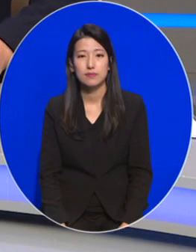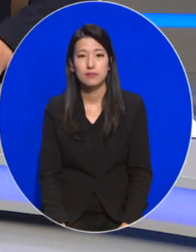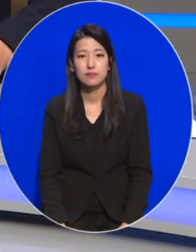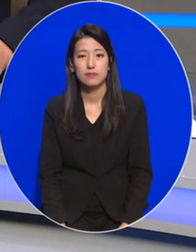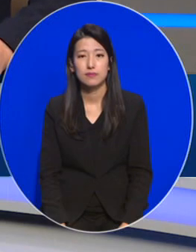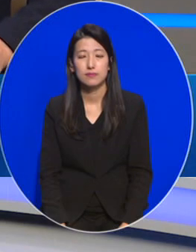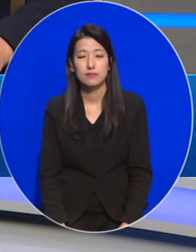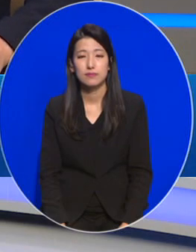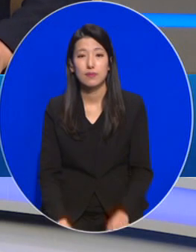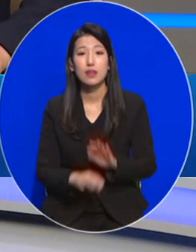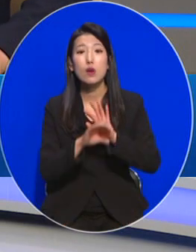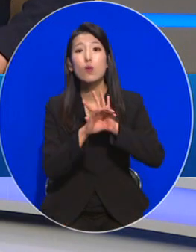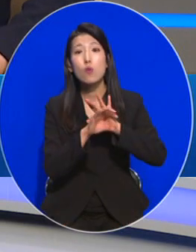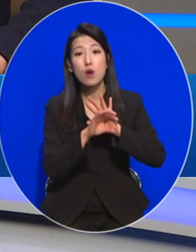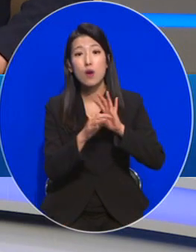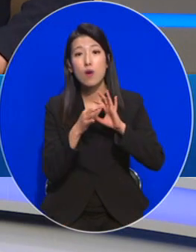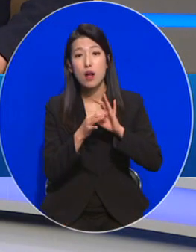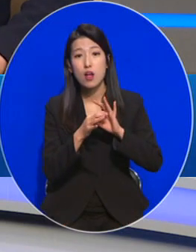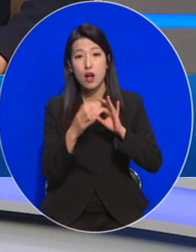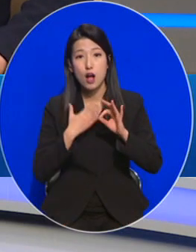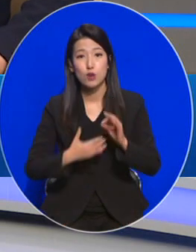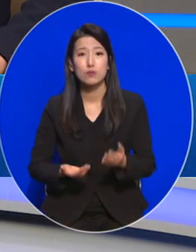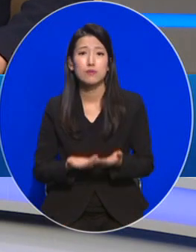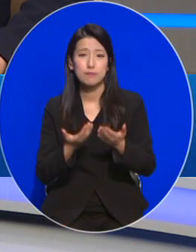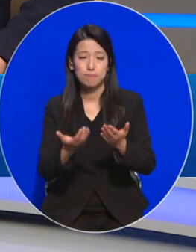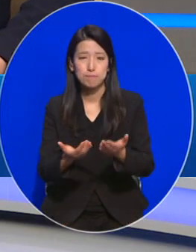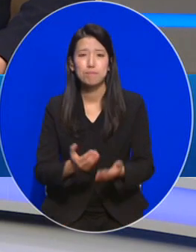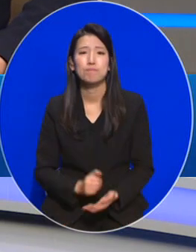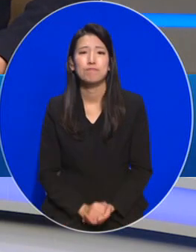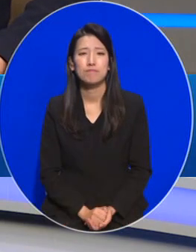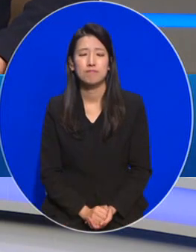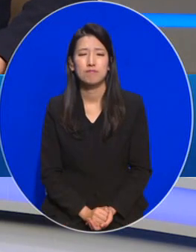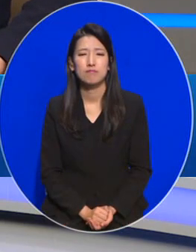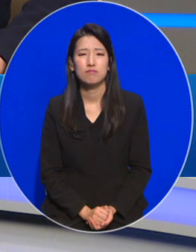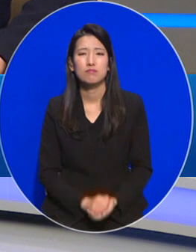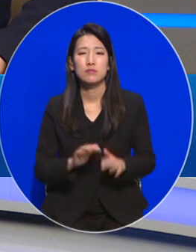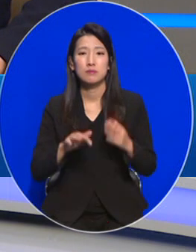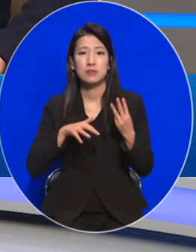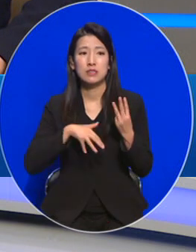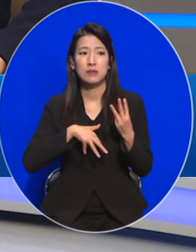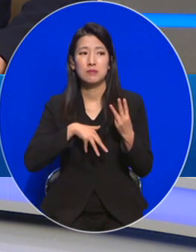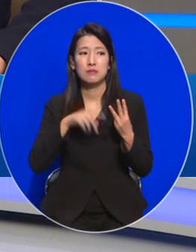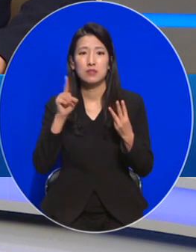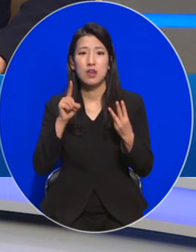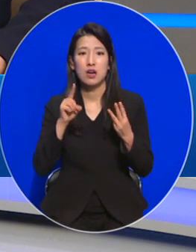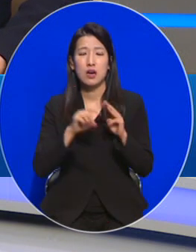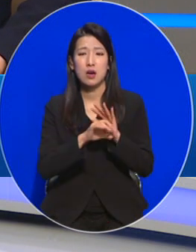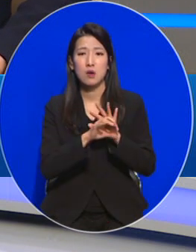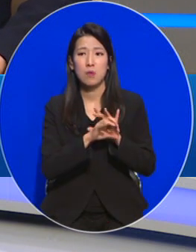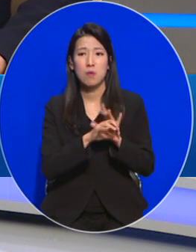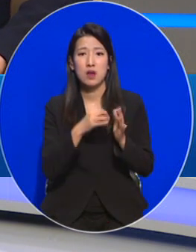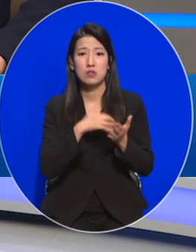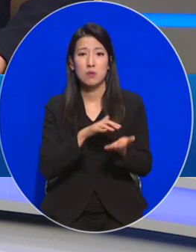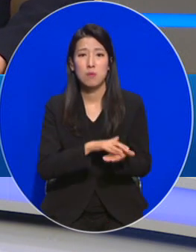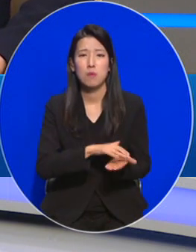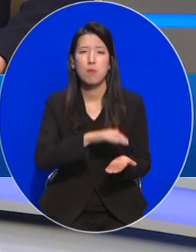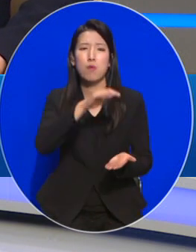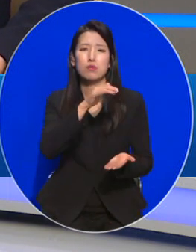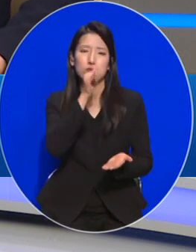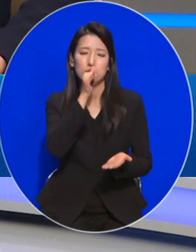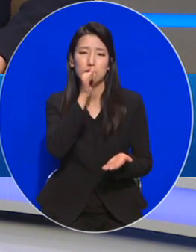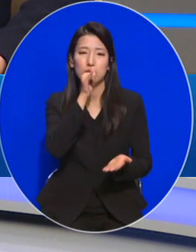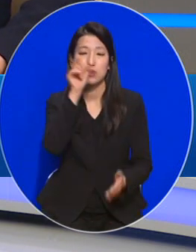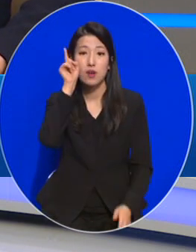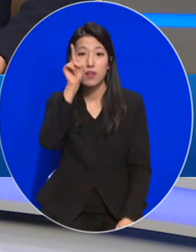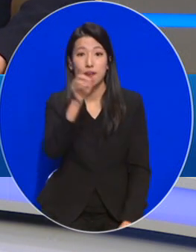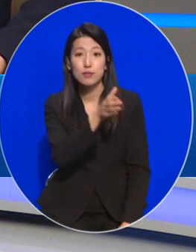오늘 뉴스 코로 라이브 소식으로 시작하겠습니다 국내 콜 아이구 3차 유행이 봉 극한 가운데 내일도 수도권 사회적